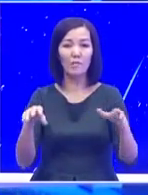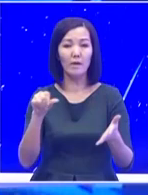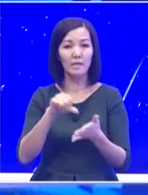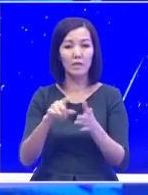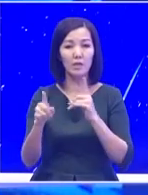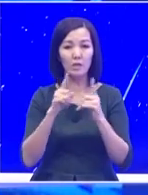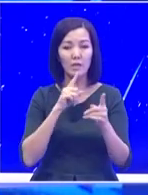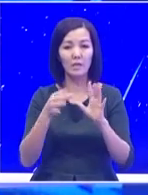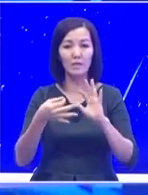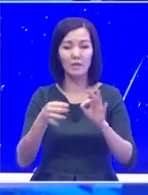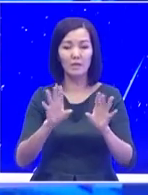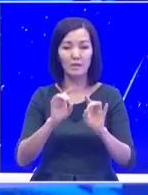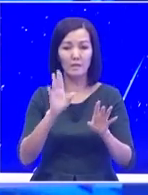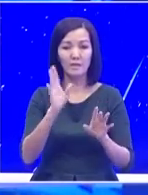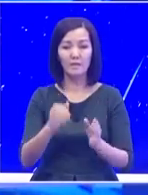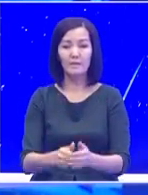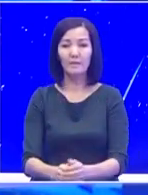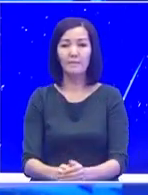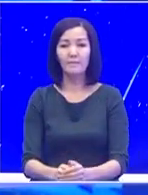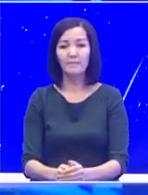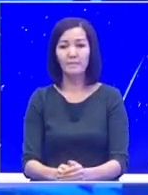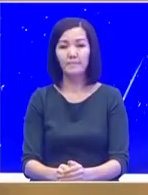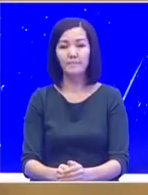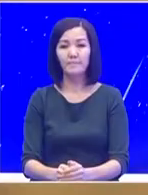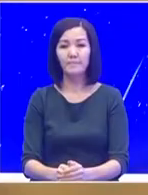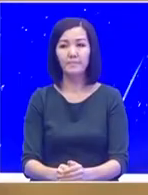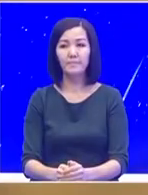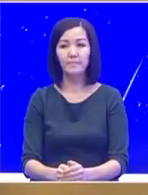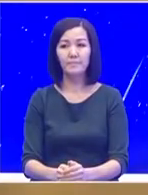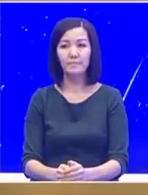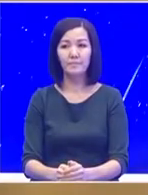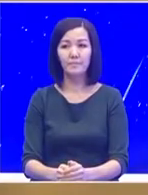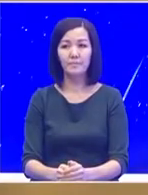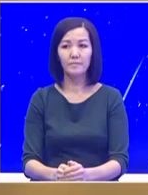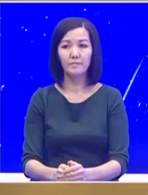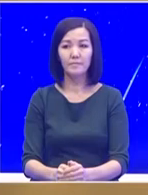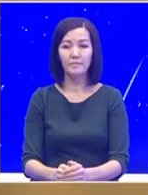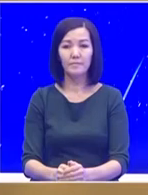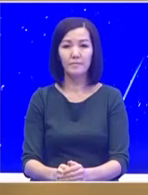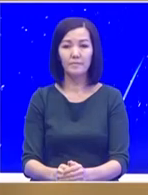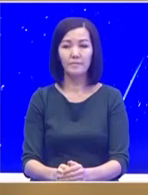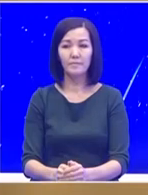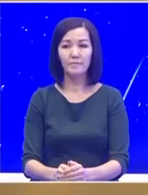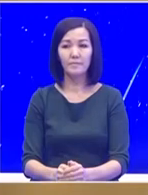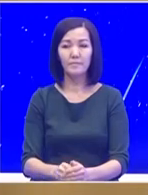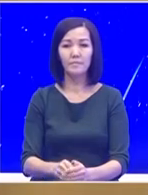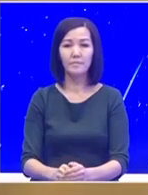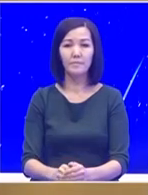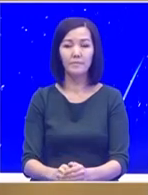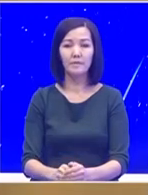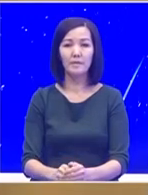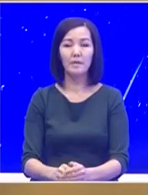төрайымы қатысқан жиыннан тілшіміз біліп қайтты. Бізде араласып, осы Маңғыстау облысының